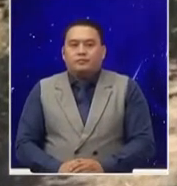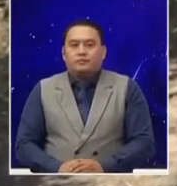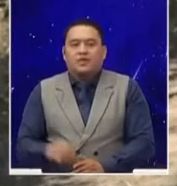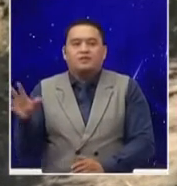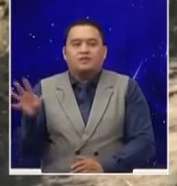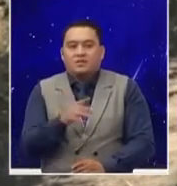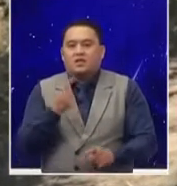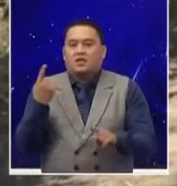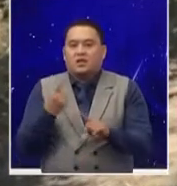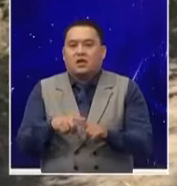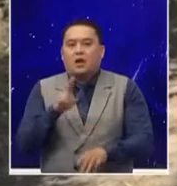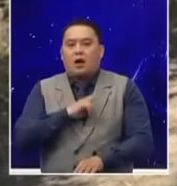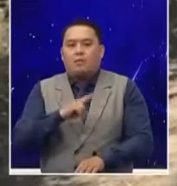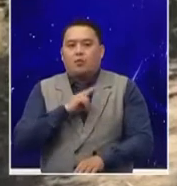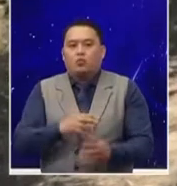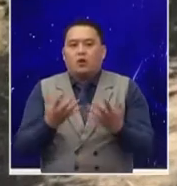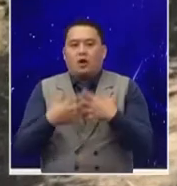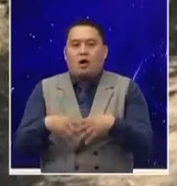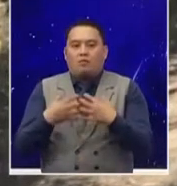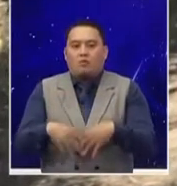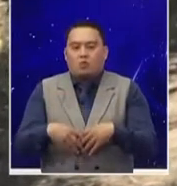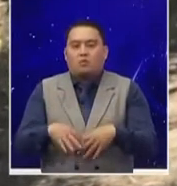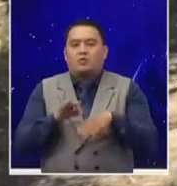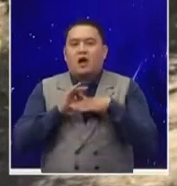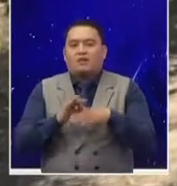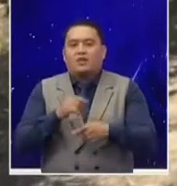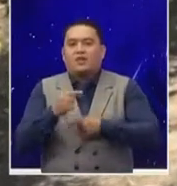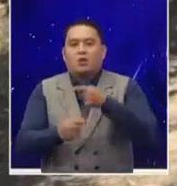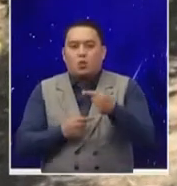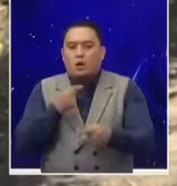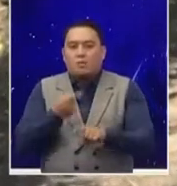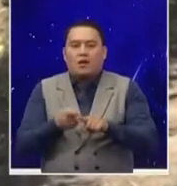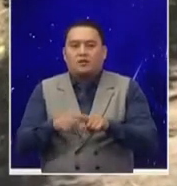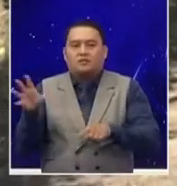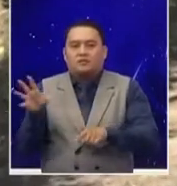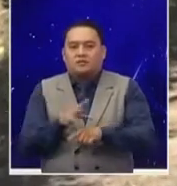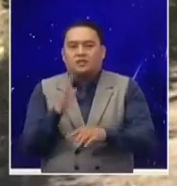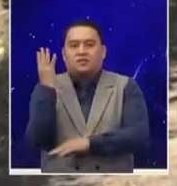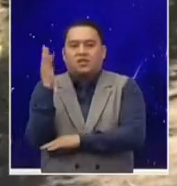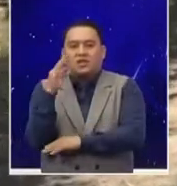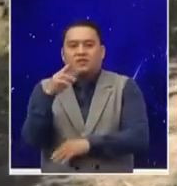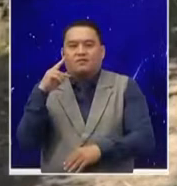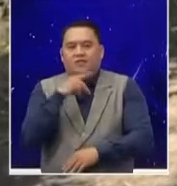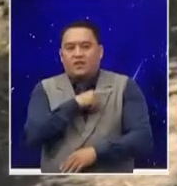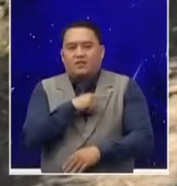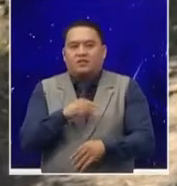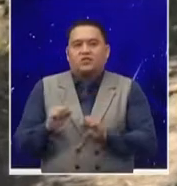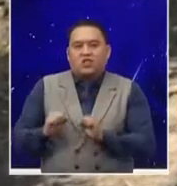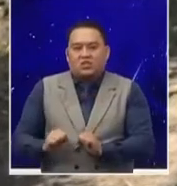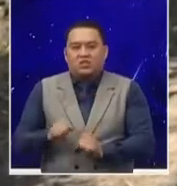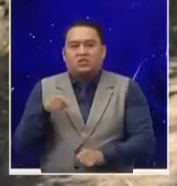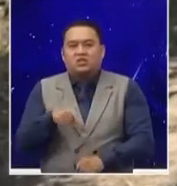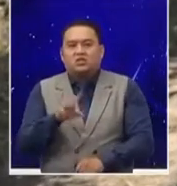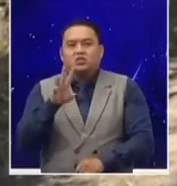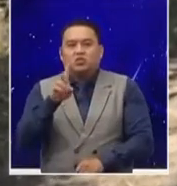Все агротехнические работы механизированы. Обработка проводится регулярно, поэтому все деревья защищены от вредителей. На 1100